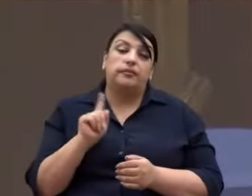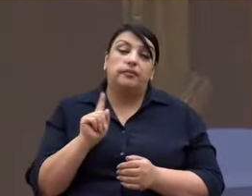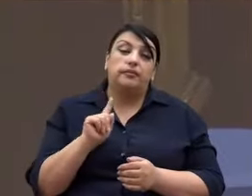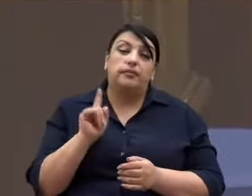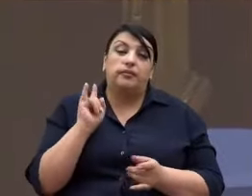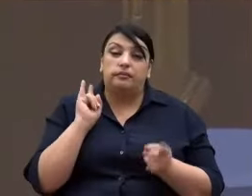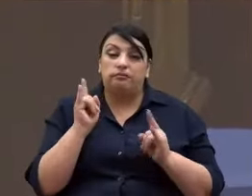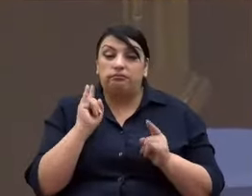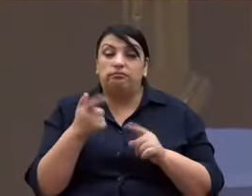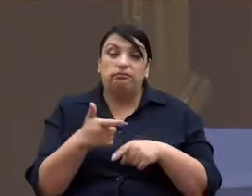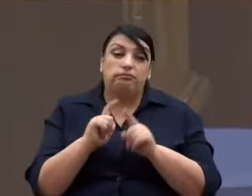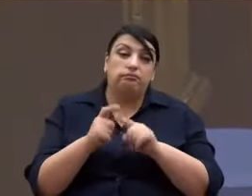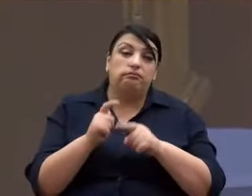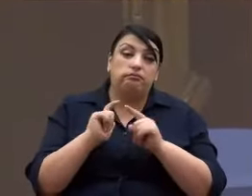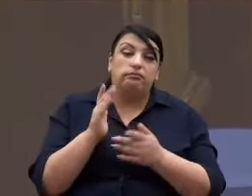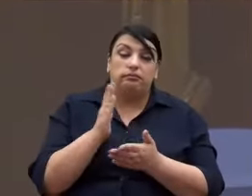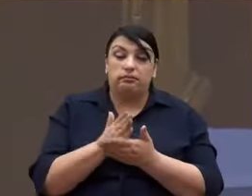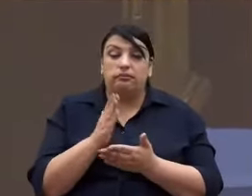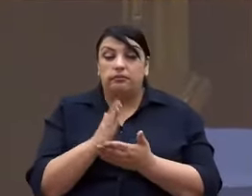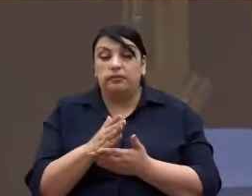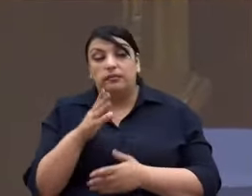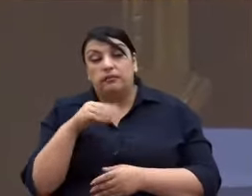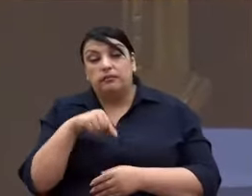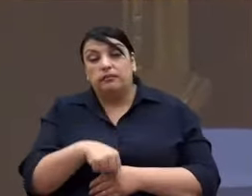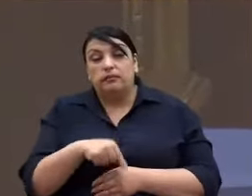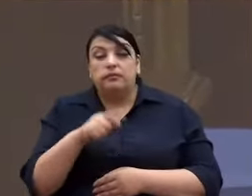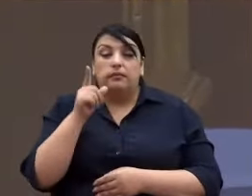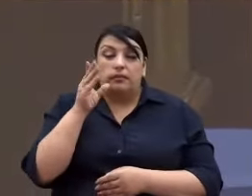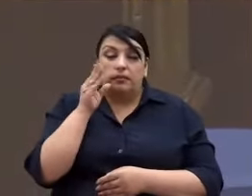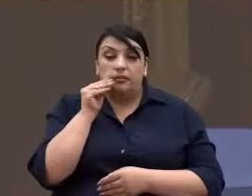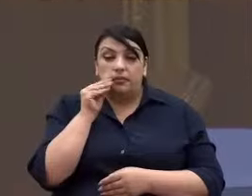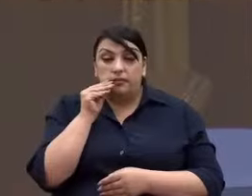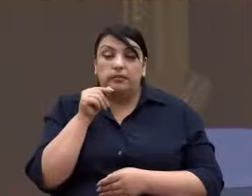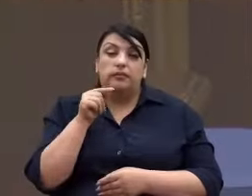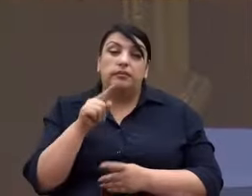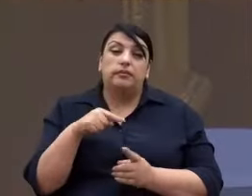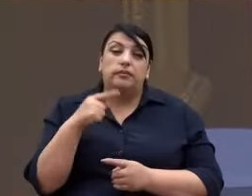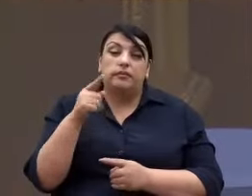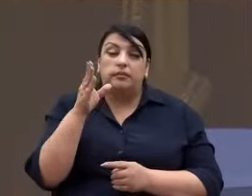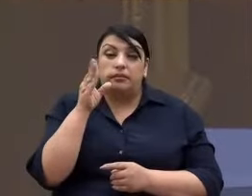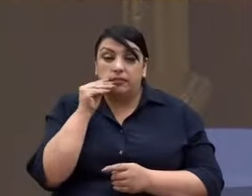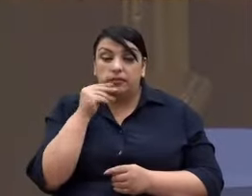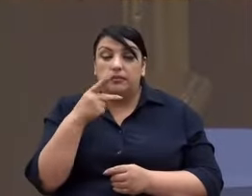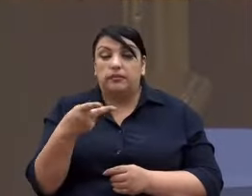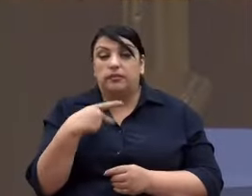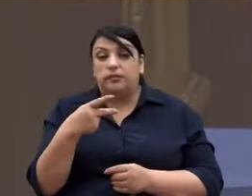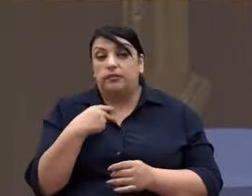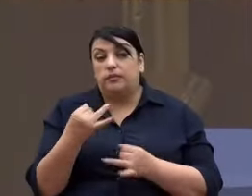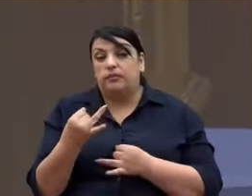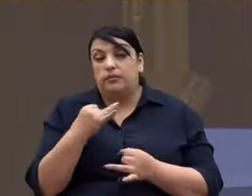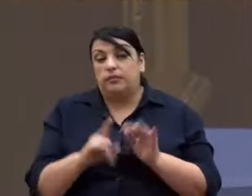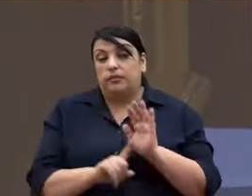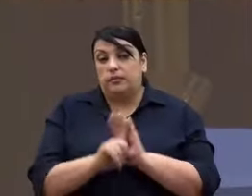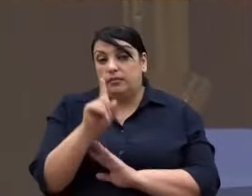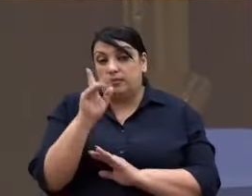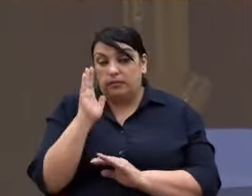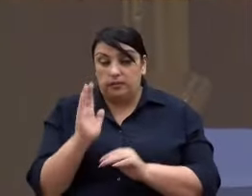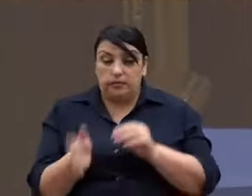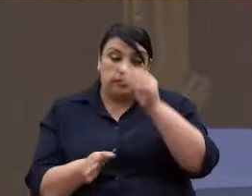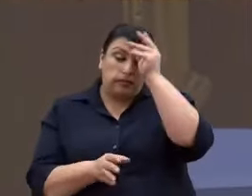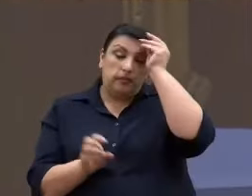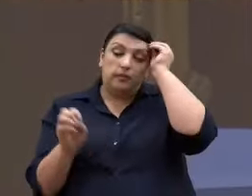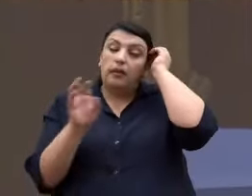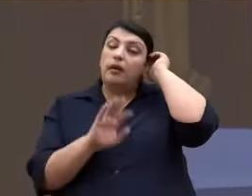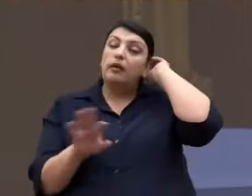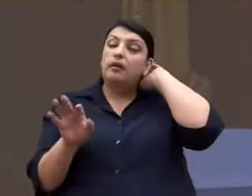ստանում և ակնկալում ենք, որ այս ամիս կամ հաջորդ ամիս մենք կունենանք երկխոսության մեկնարկը։ Այս կոնտեքստում եվրոինտեգրման